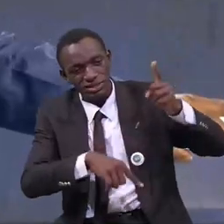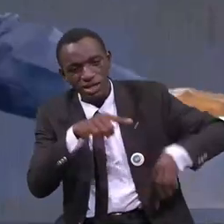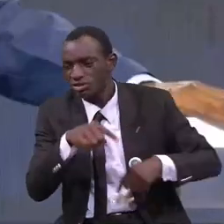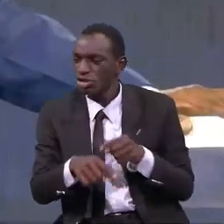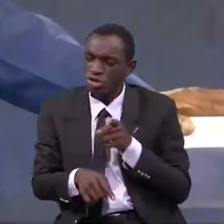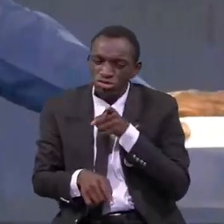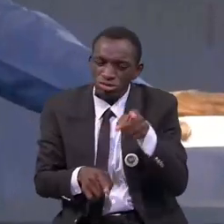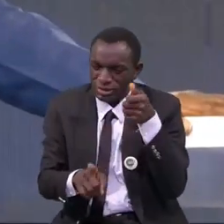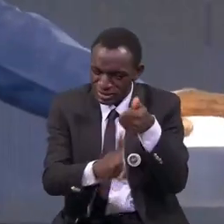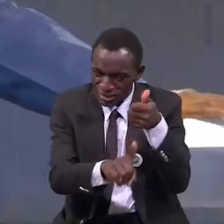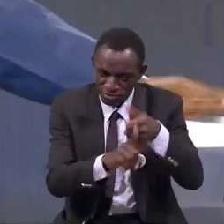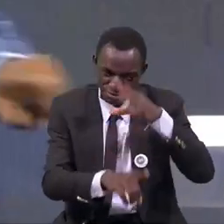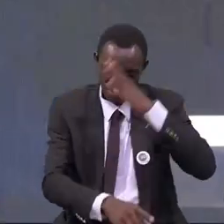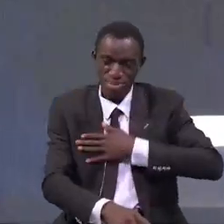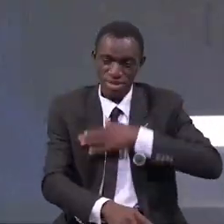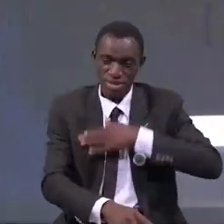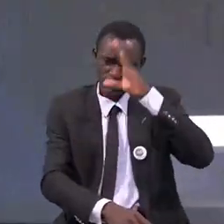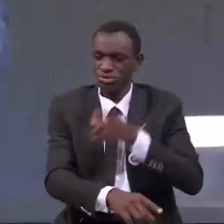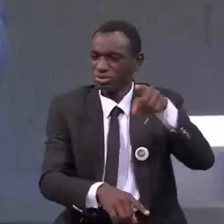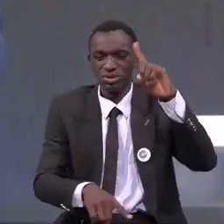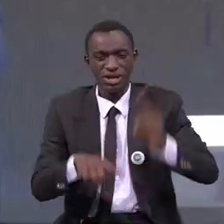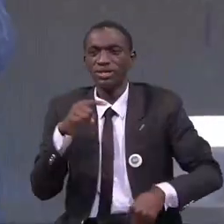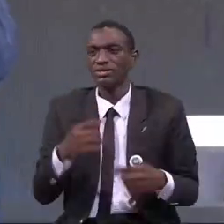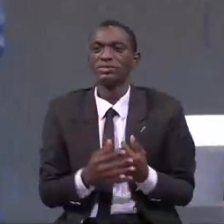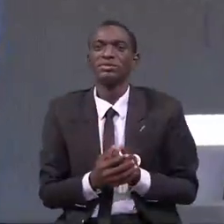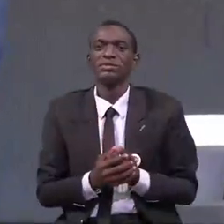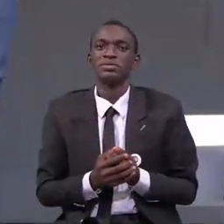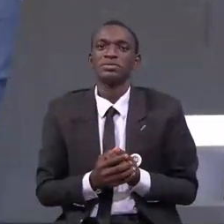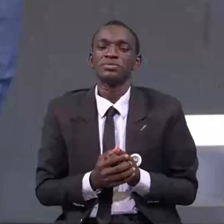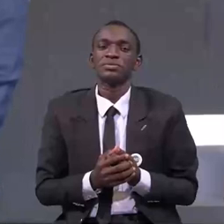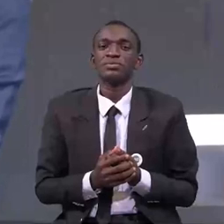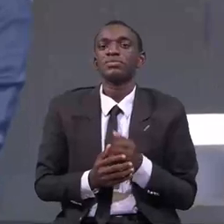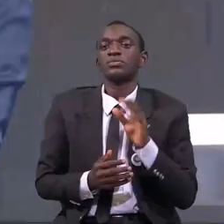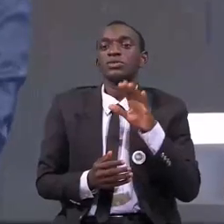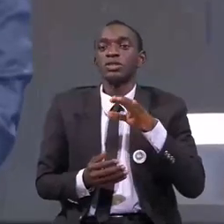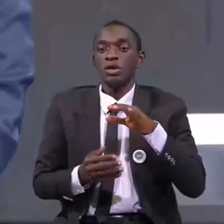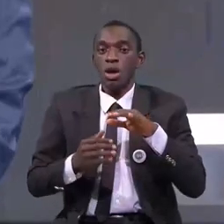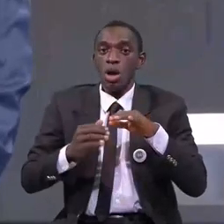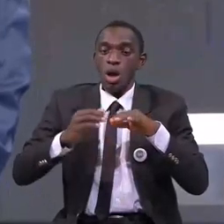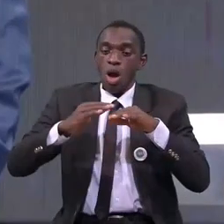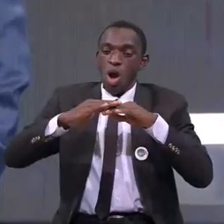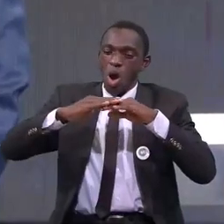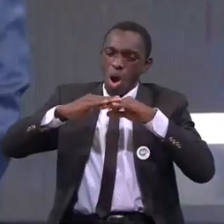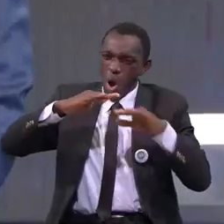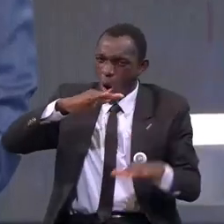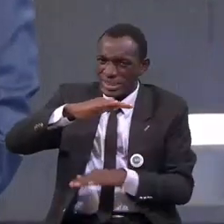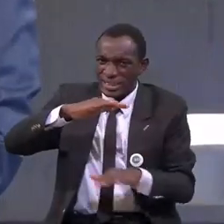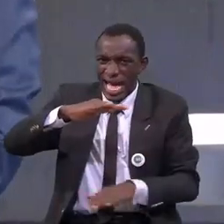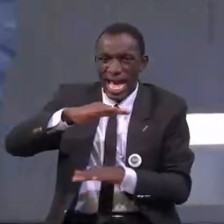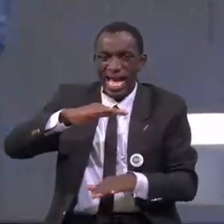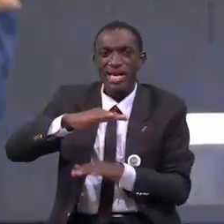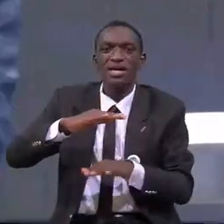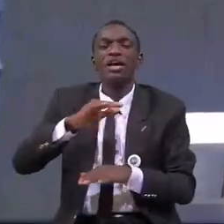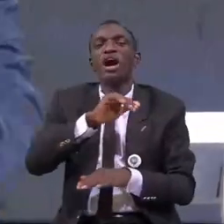de la première jusqu'à 4è génération ils n'ont pas pu tu ne pourras pas toi aussi ils étai sous